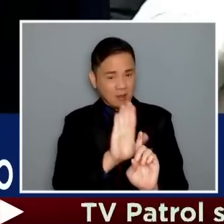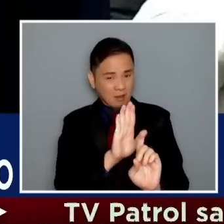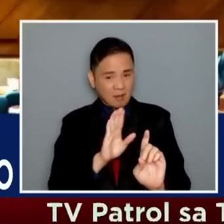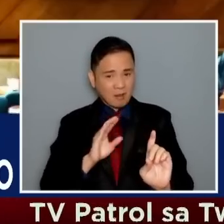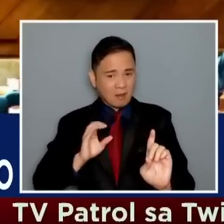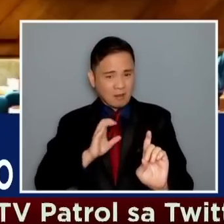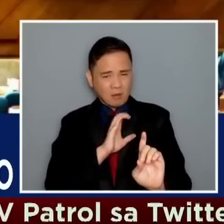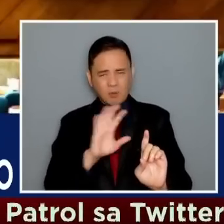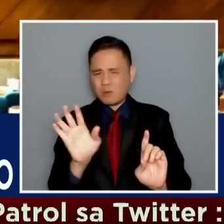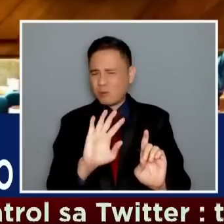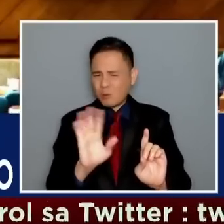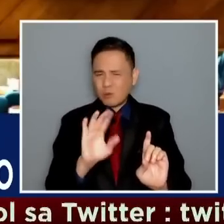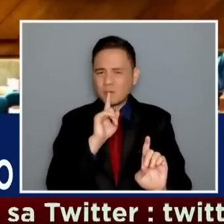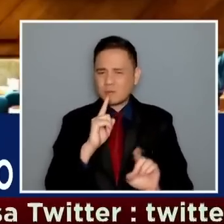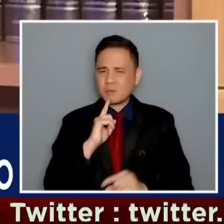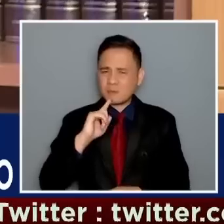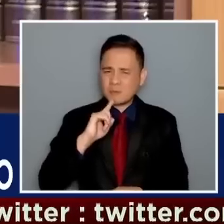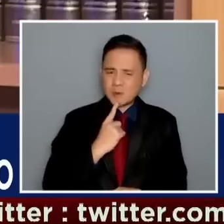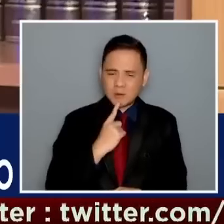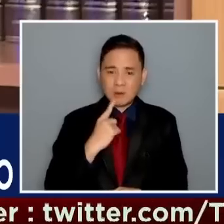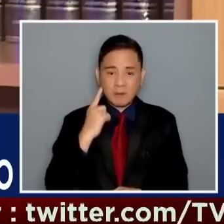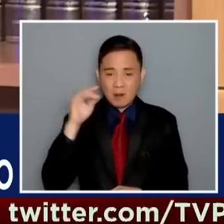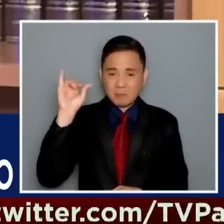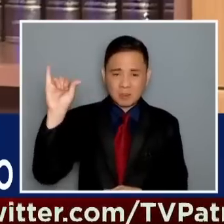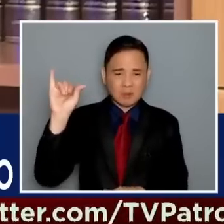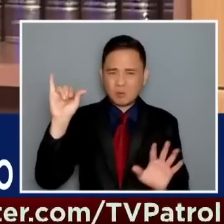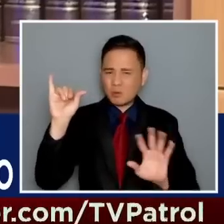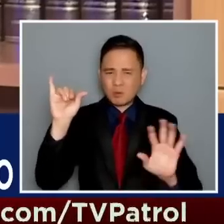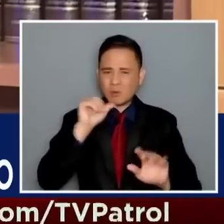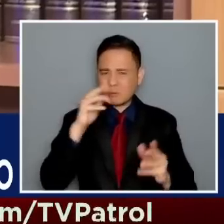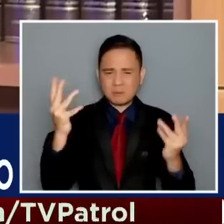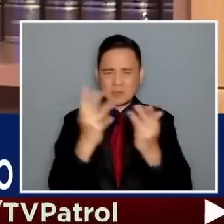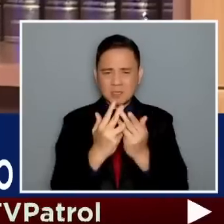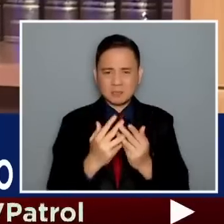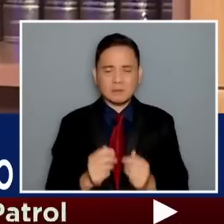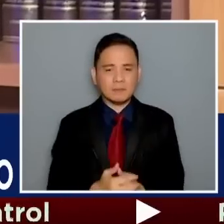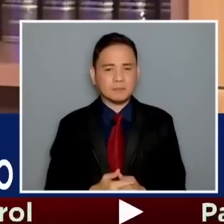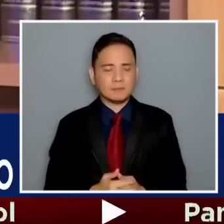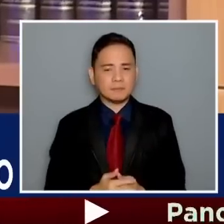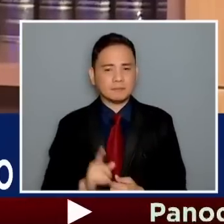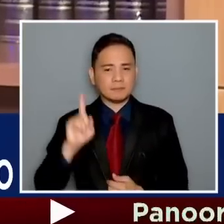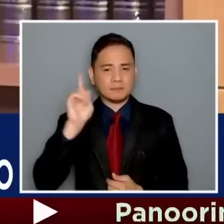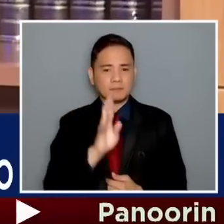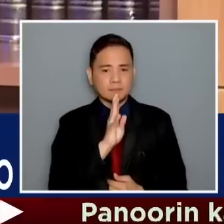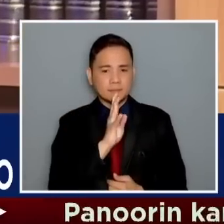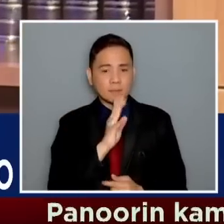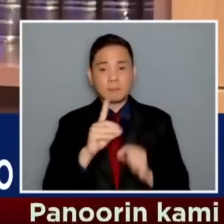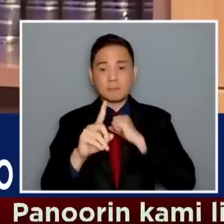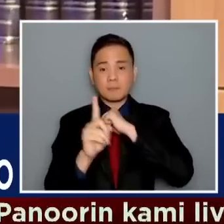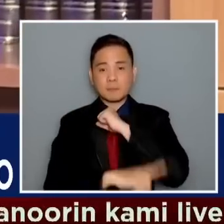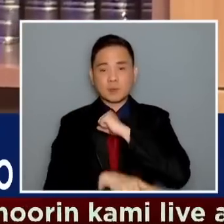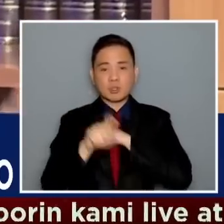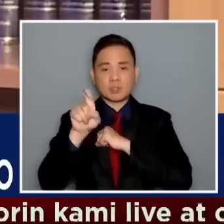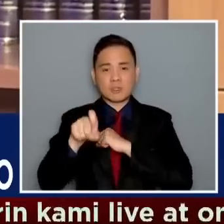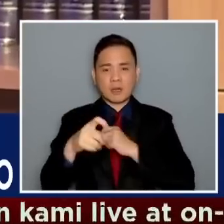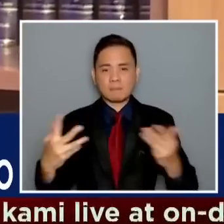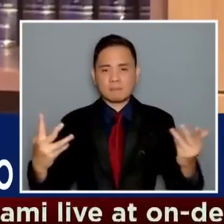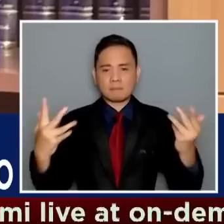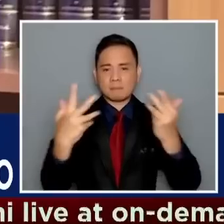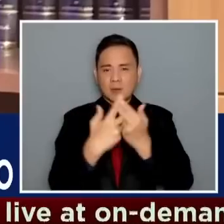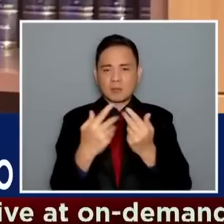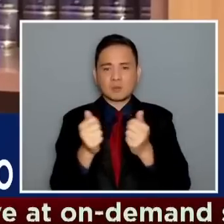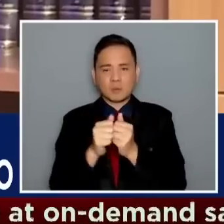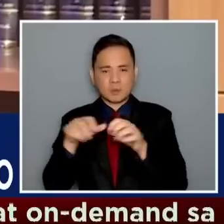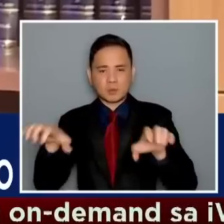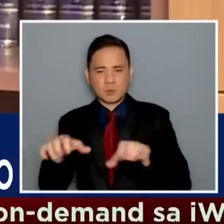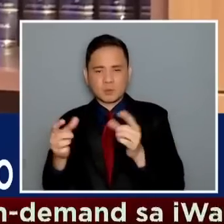ipapataw para sa ilang araw na absences. The punishment should fit the offense. Hindi naman niya dinidisrespect